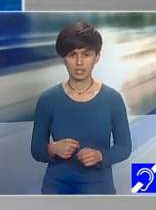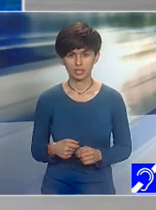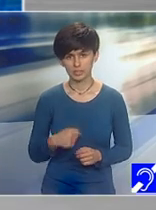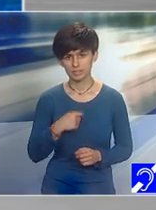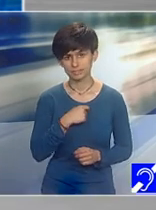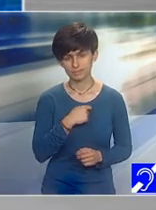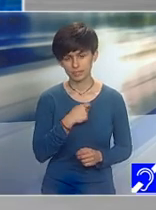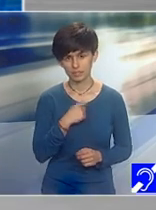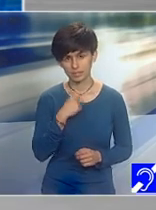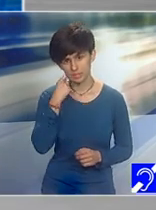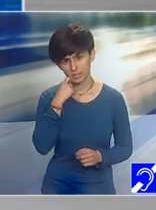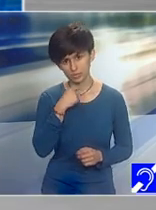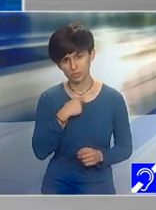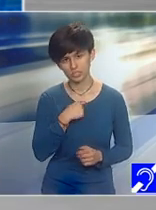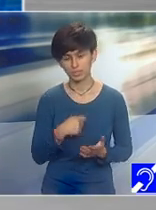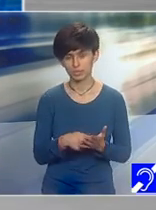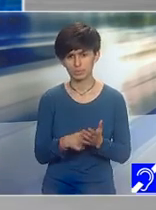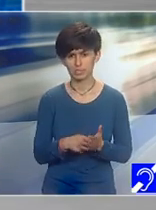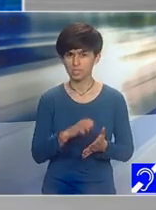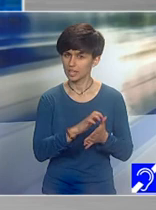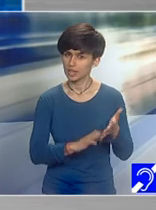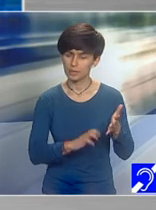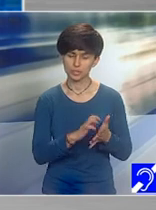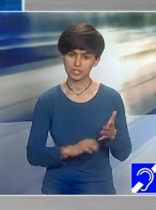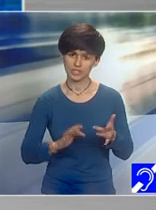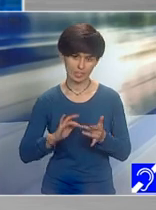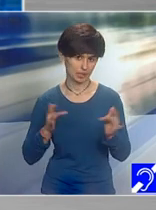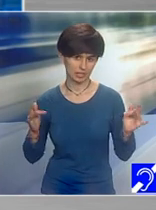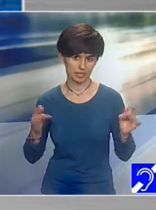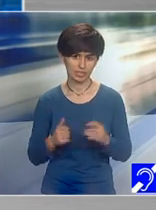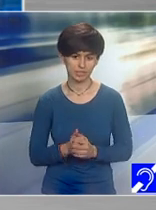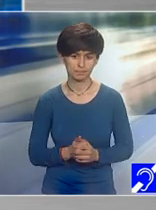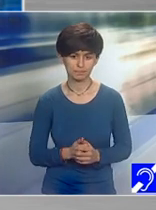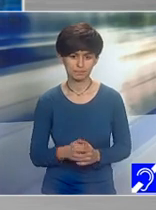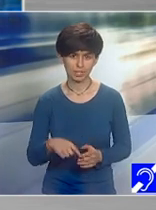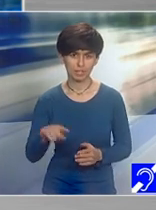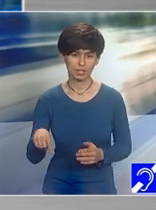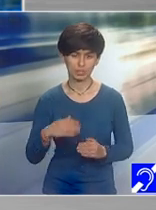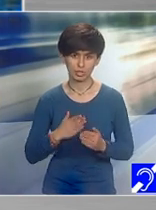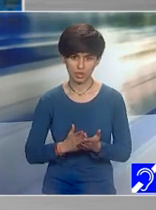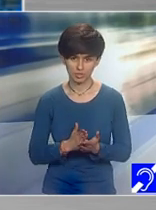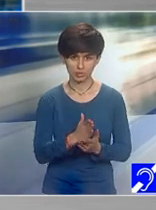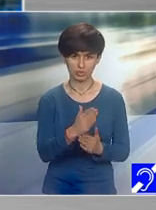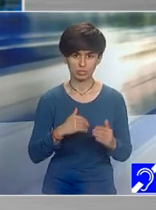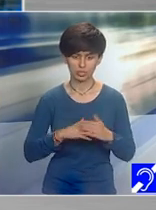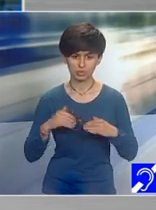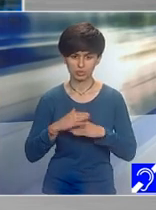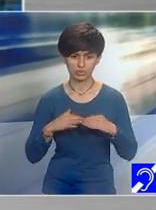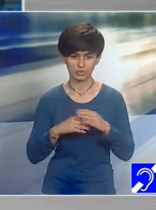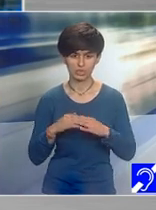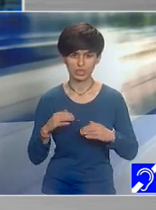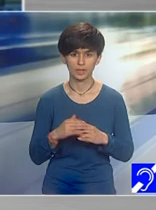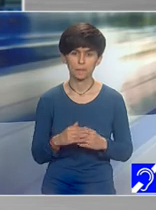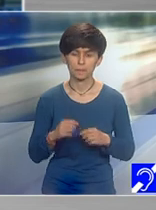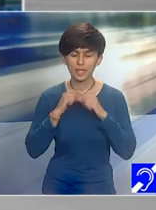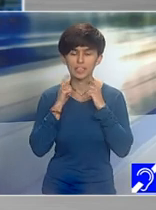online taxele și impozitele. În mod cert vom continua construcția de creșe și grădinițe. În acest moment Clujul stă probabil cel mai